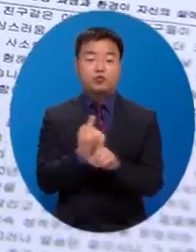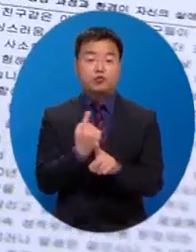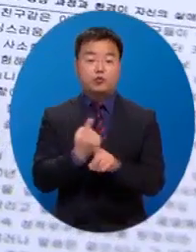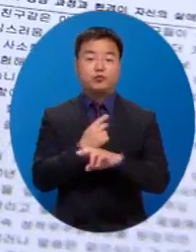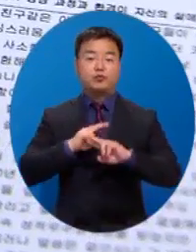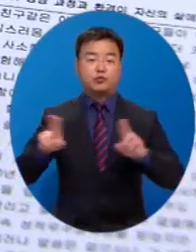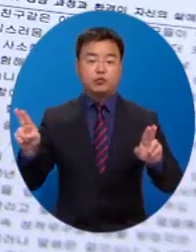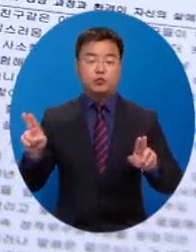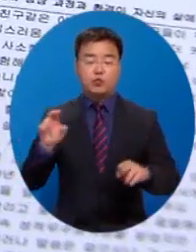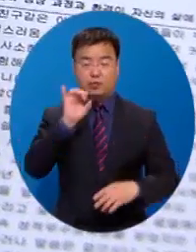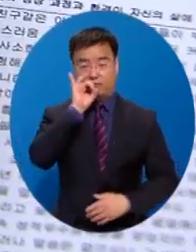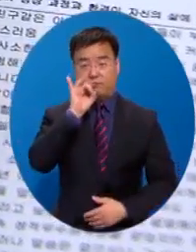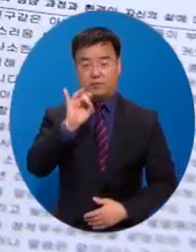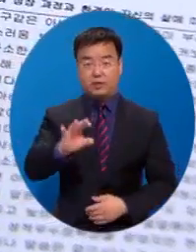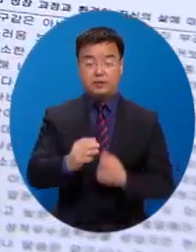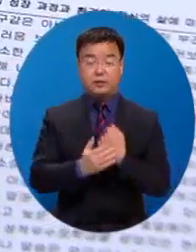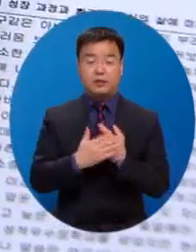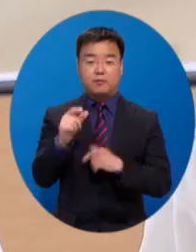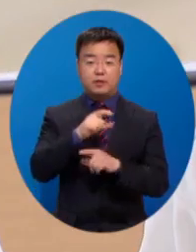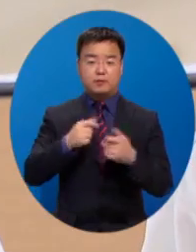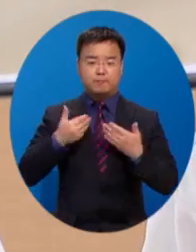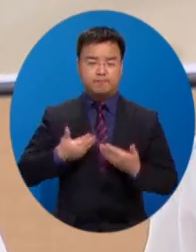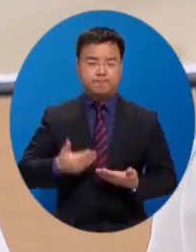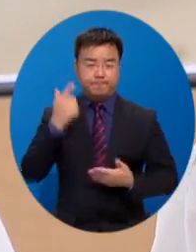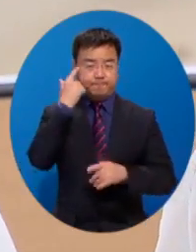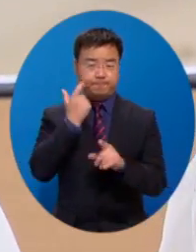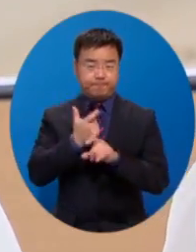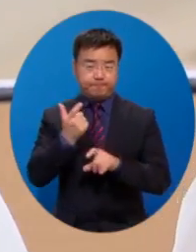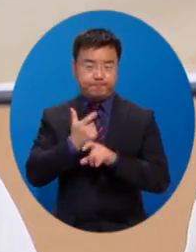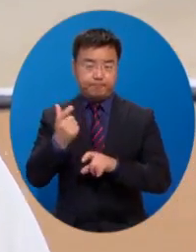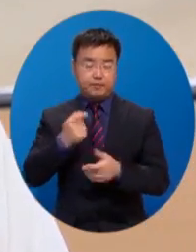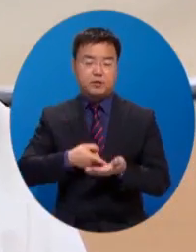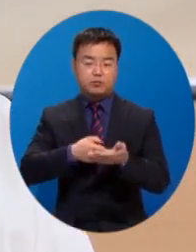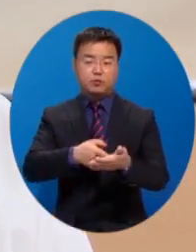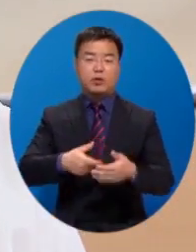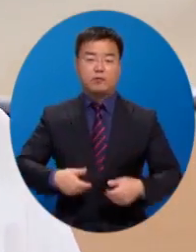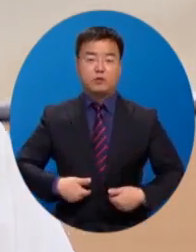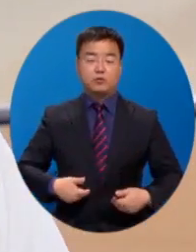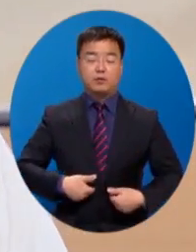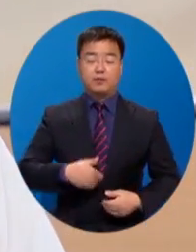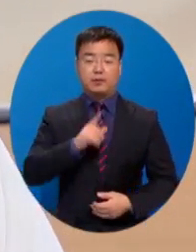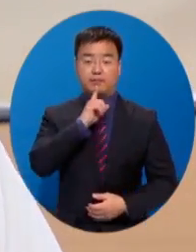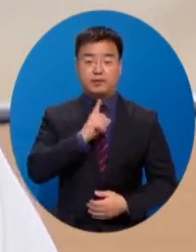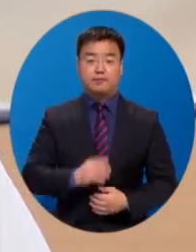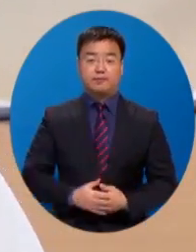수 없기 때문에 신중하게 접수해야 한다고 조언합니다 EBS 뉴스 승입니다